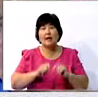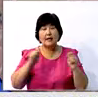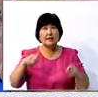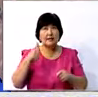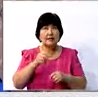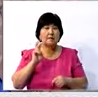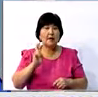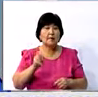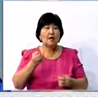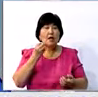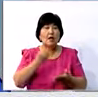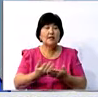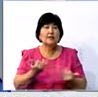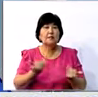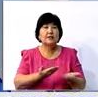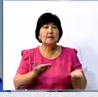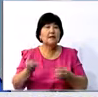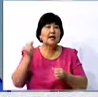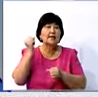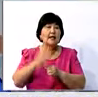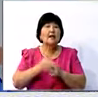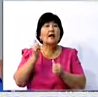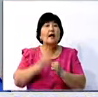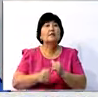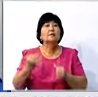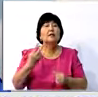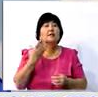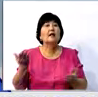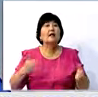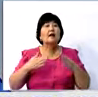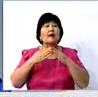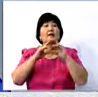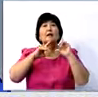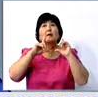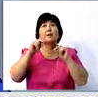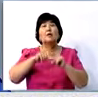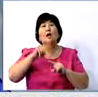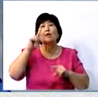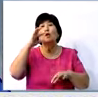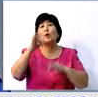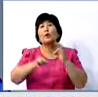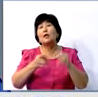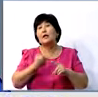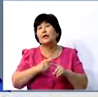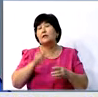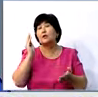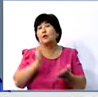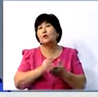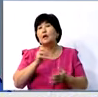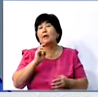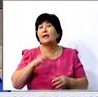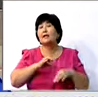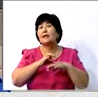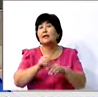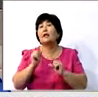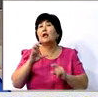самых посещаемых достопримечательностей столицы. Каждому интересно увидеть, какие корабля бороздят далекий космос. Здесь установлены макеты